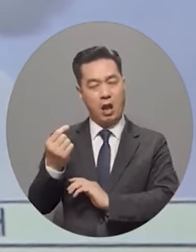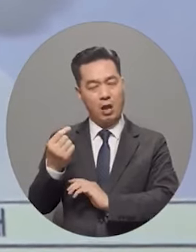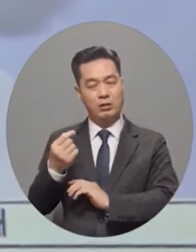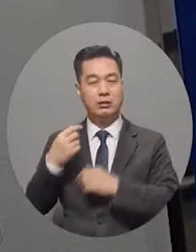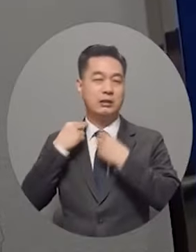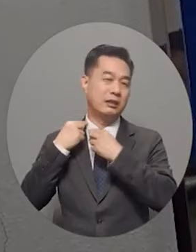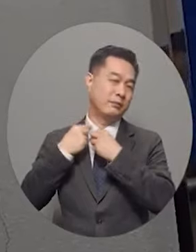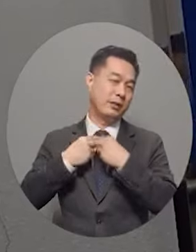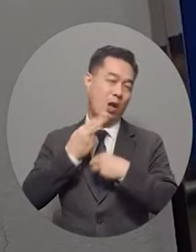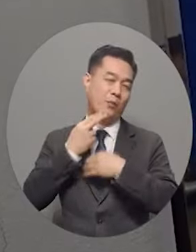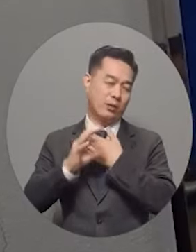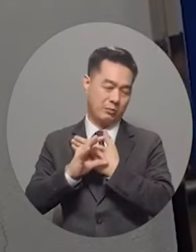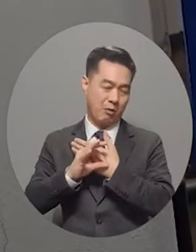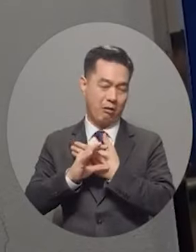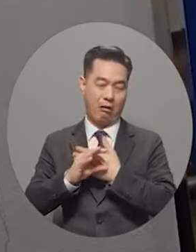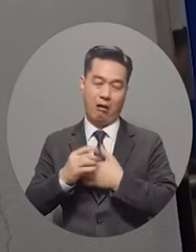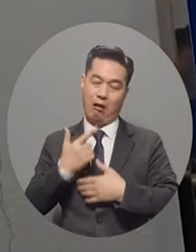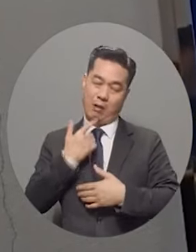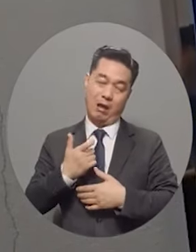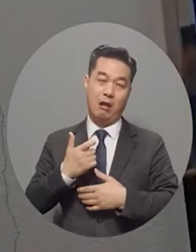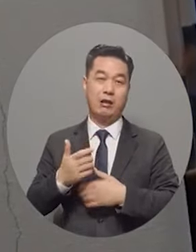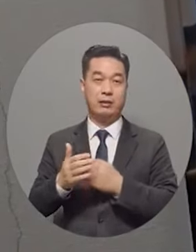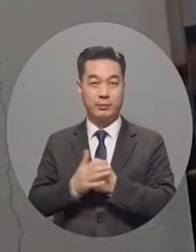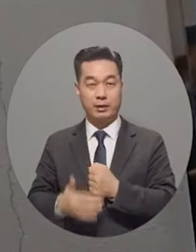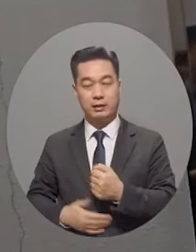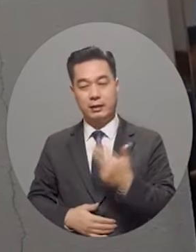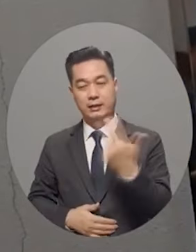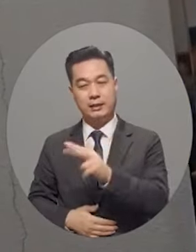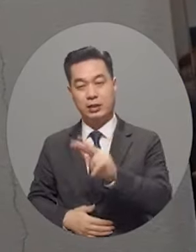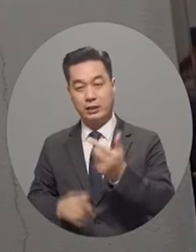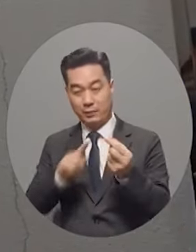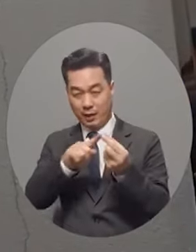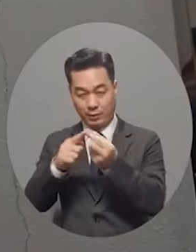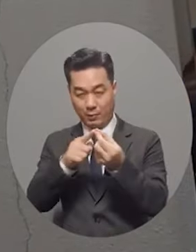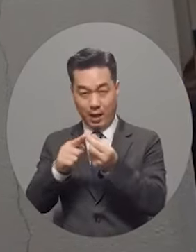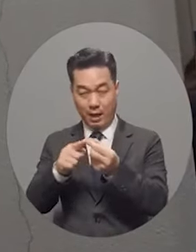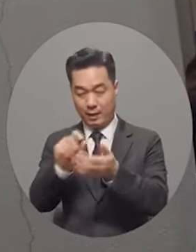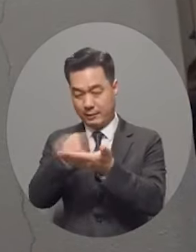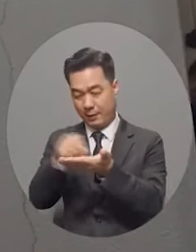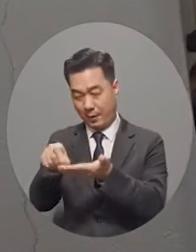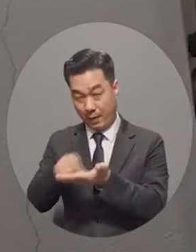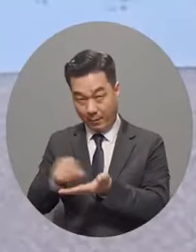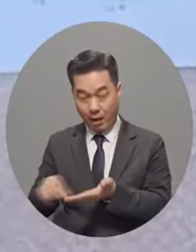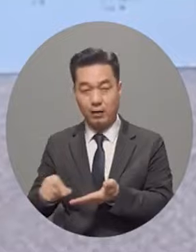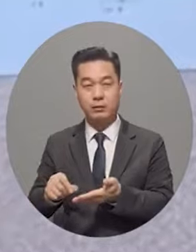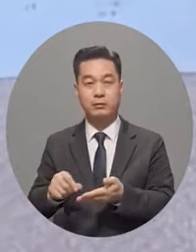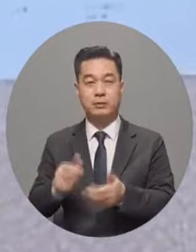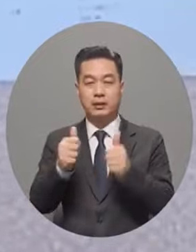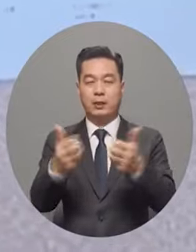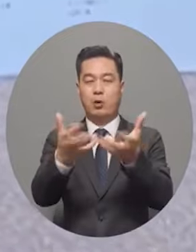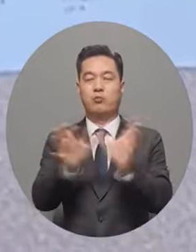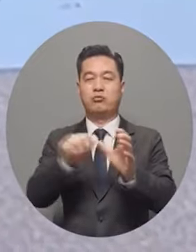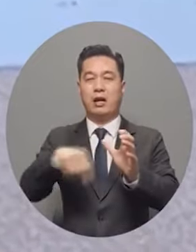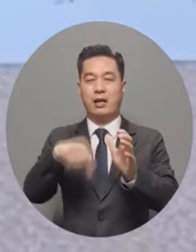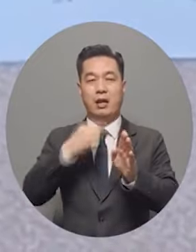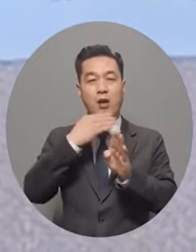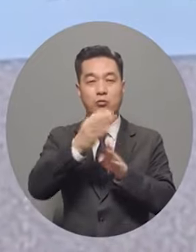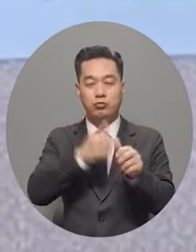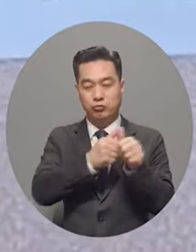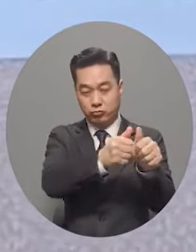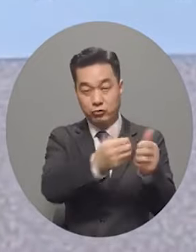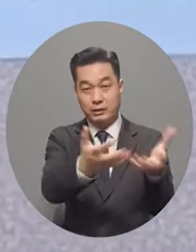밝혔습니다. 7,700자 분량의 남기는 말에는 사법부 안에 있는 종북 세력으로 이 대표의 재판이